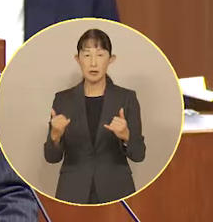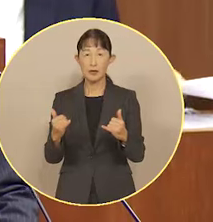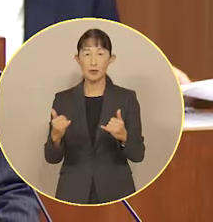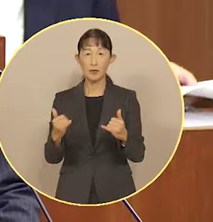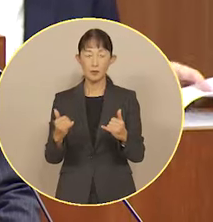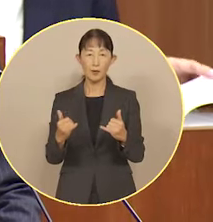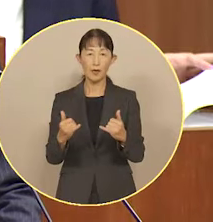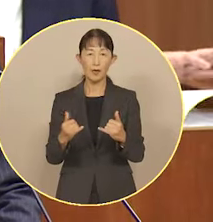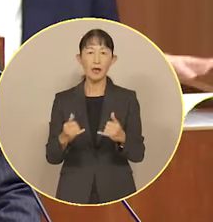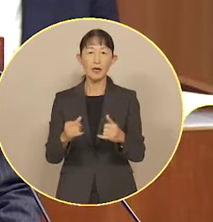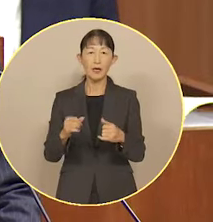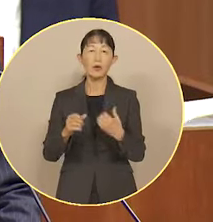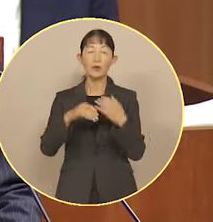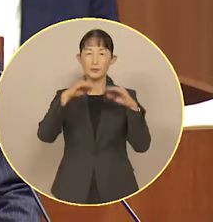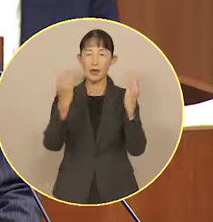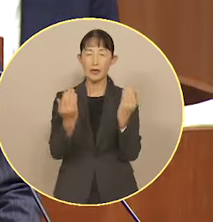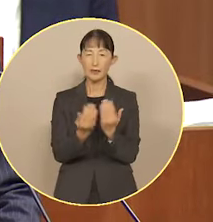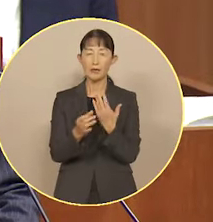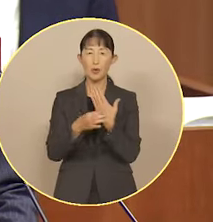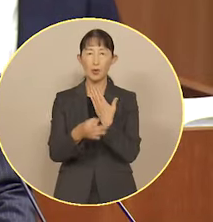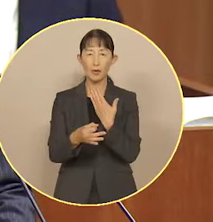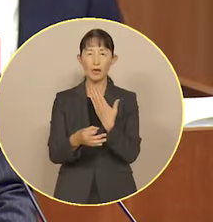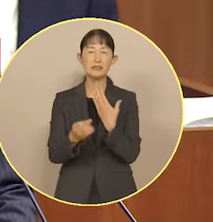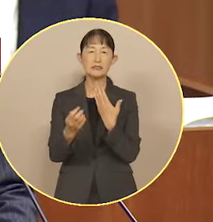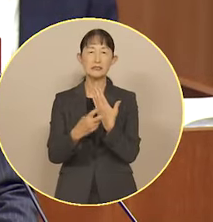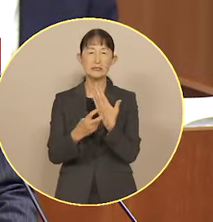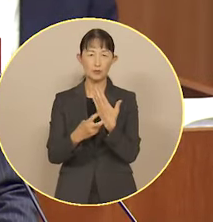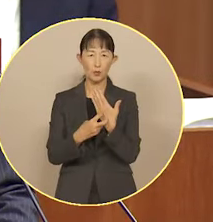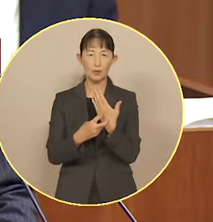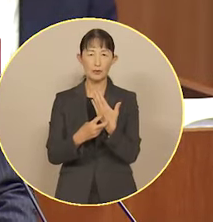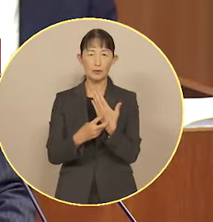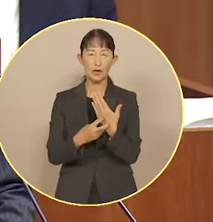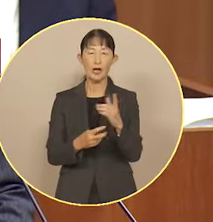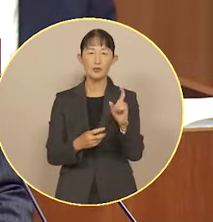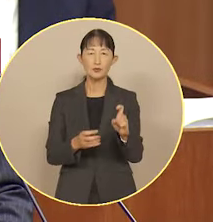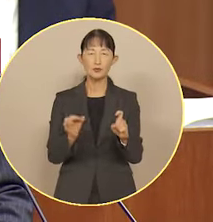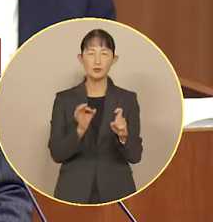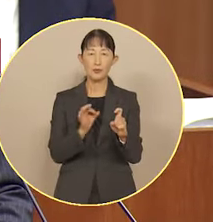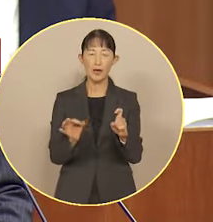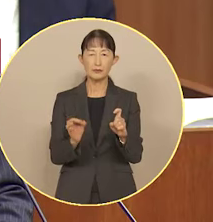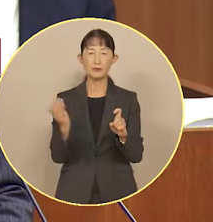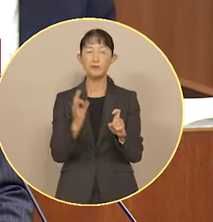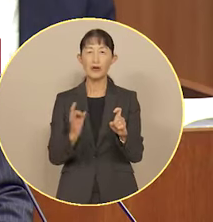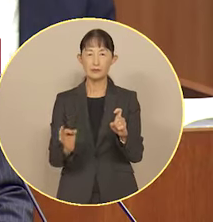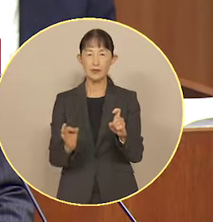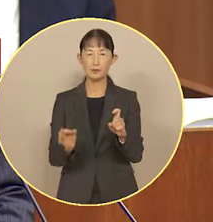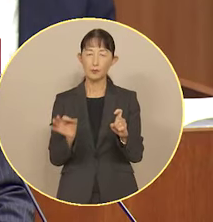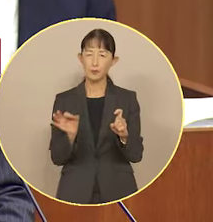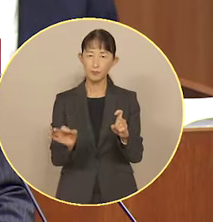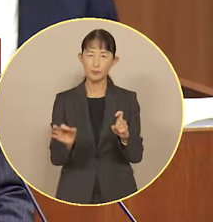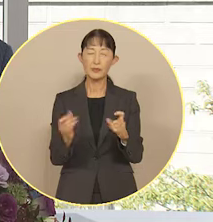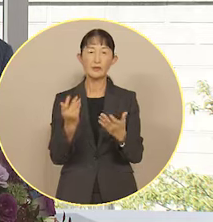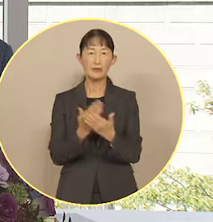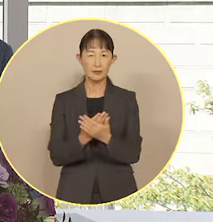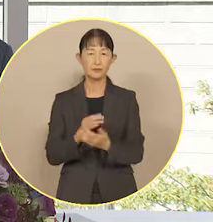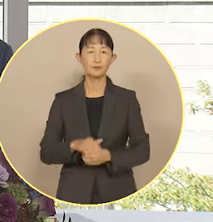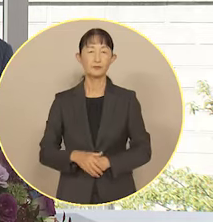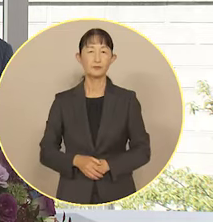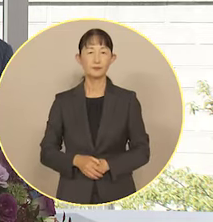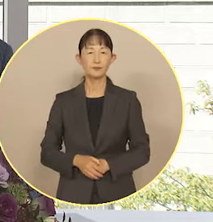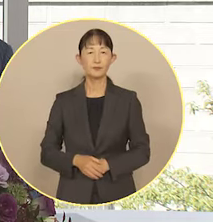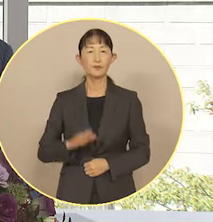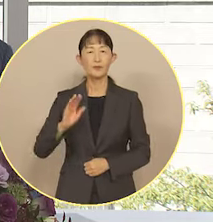障害の治療を含む保険診療の自己負担額を3割から原則1割に軽減されております